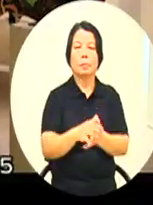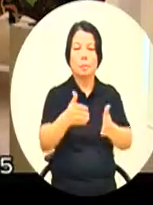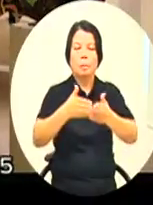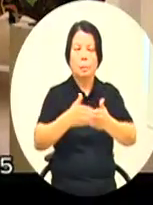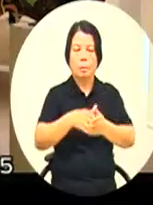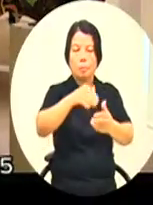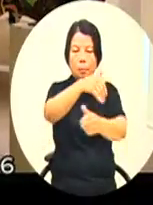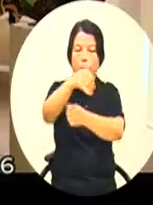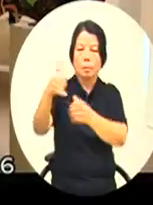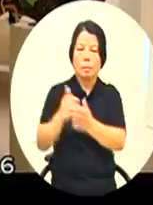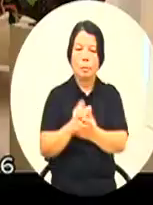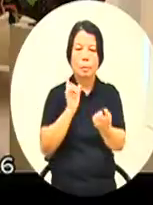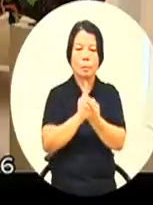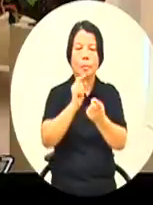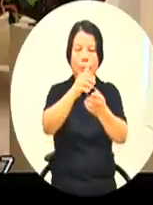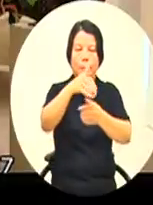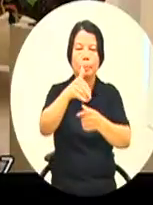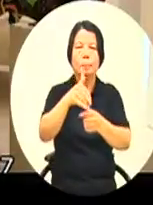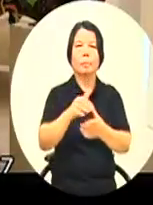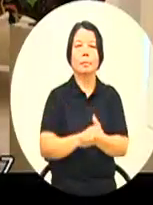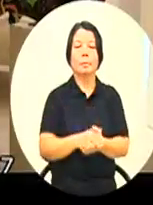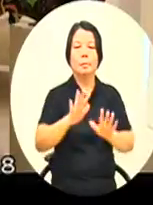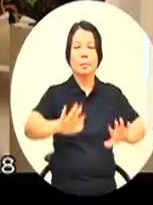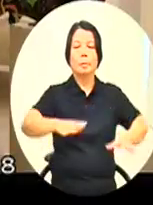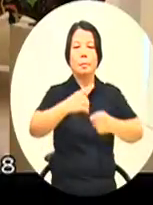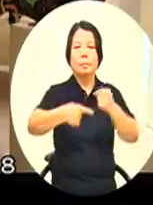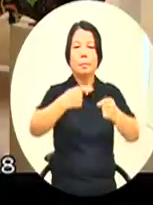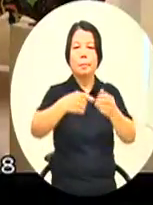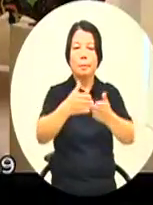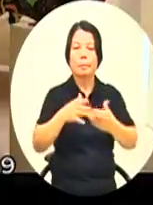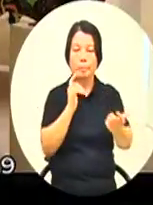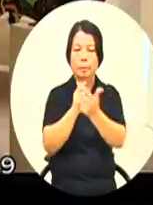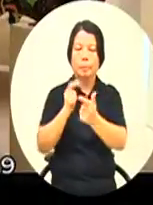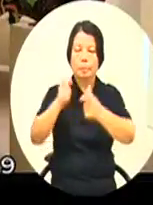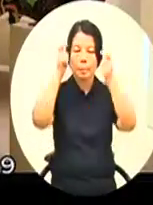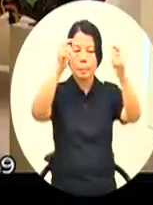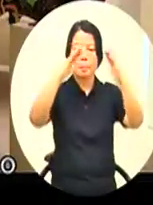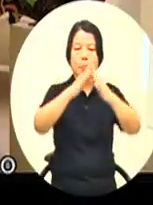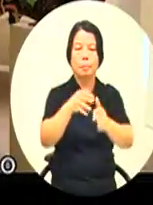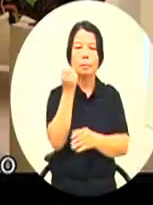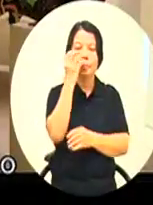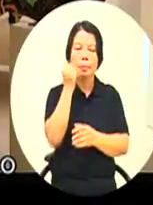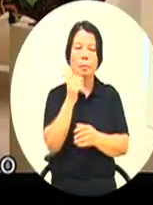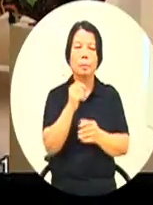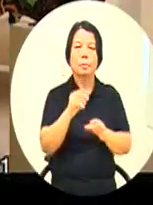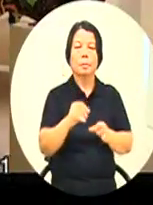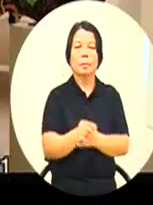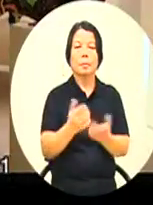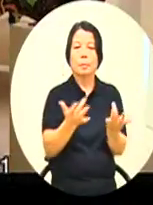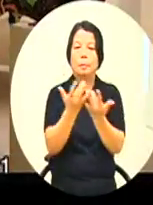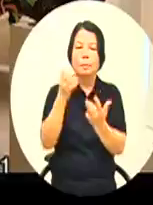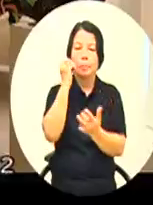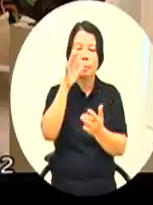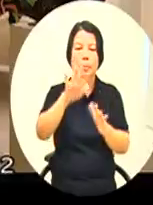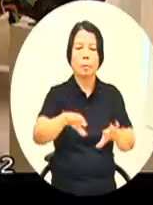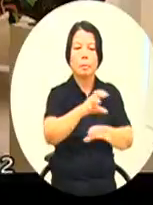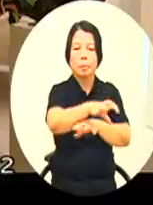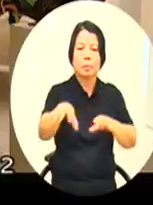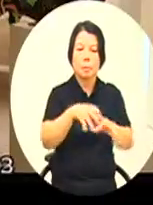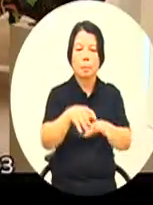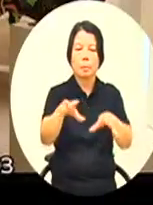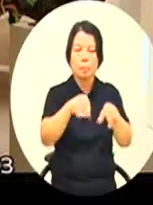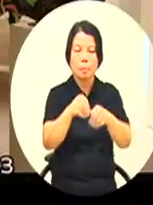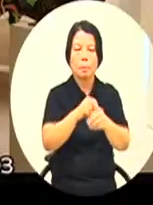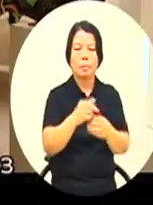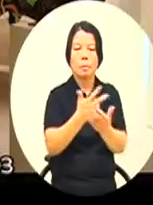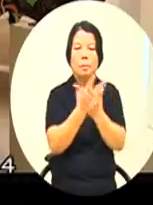展的一个对象。那今年呢我们也配合高雄的产官学各方的资源哦，那结合地方的艺文